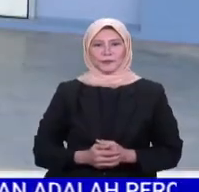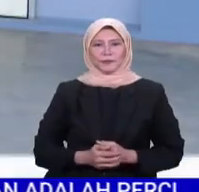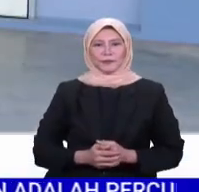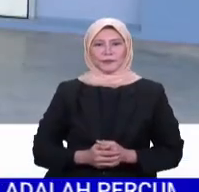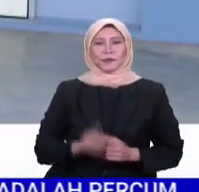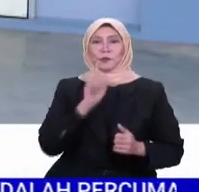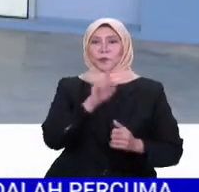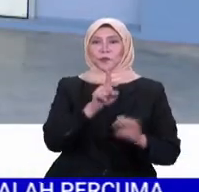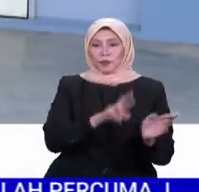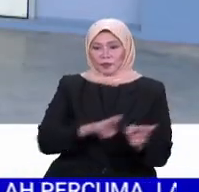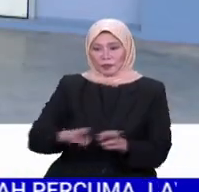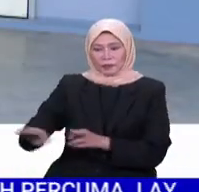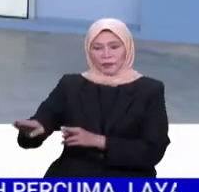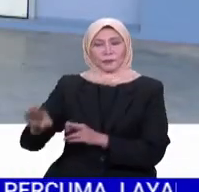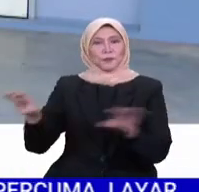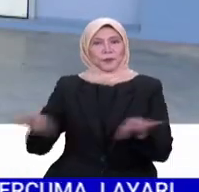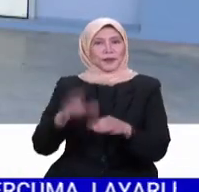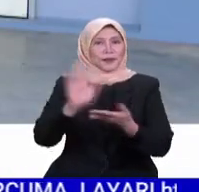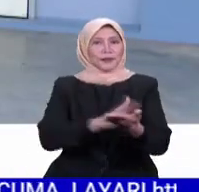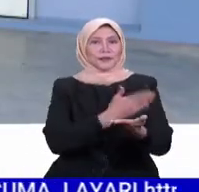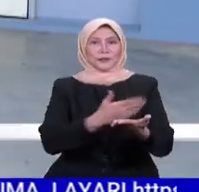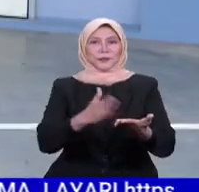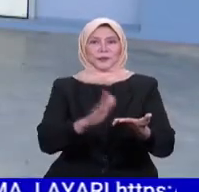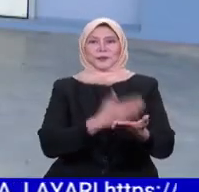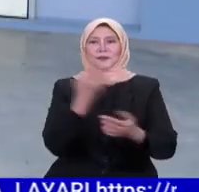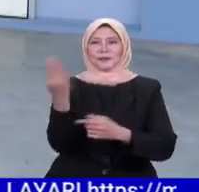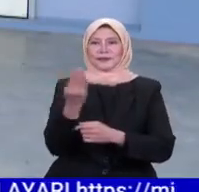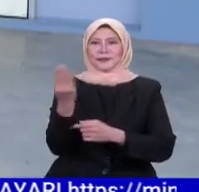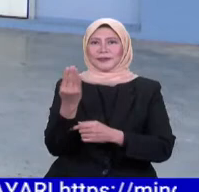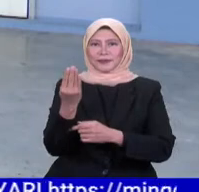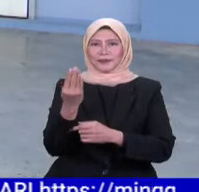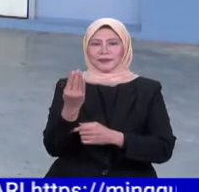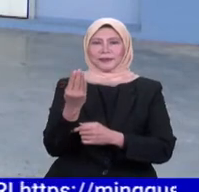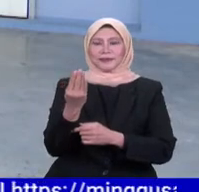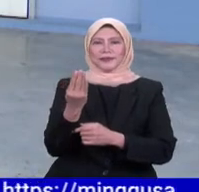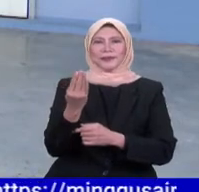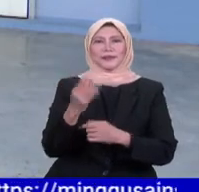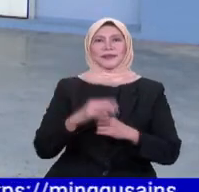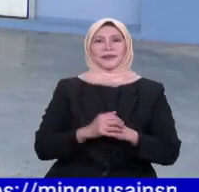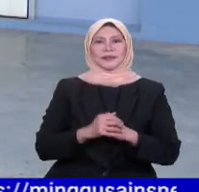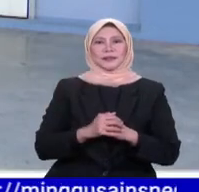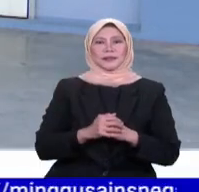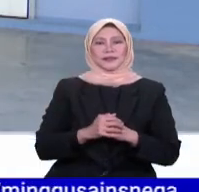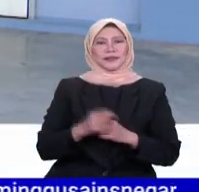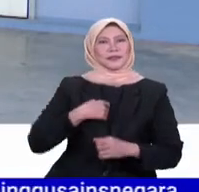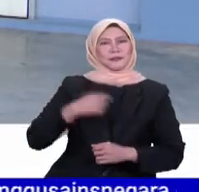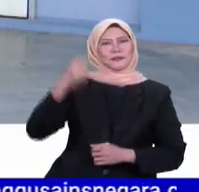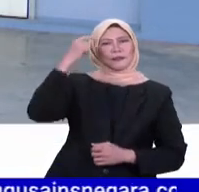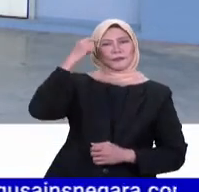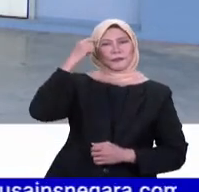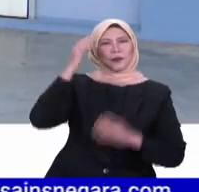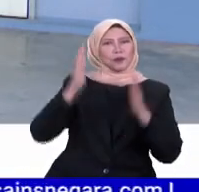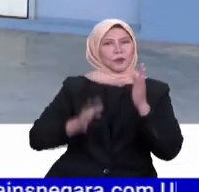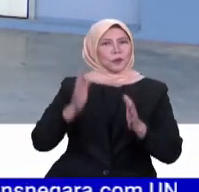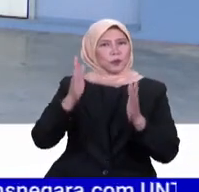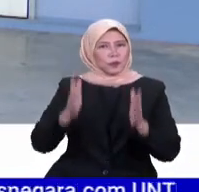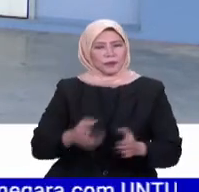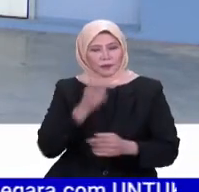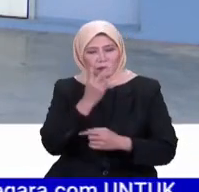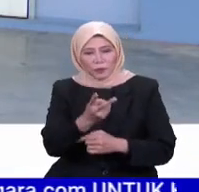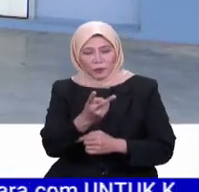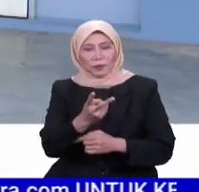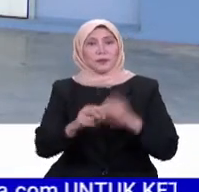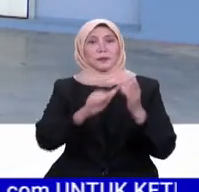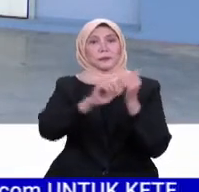bujangan tua lagu Nikita memang nah nah buat satu lebih santai Sebab bagi saya bonsai Pique Dewi sudut kalau orang untuk menuntun